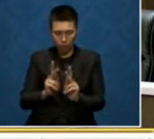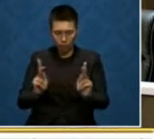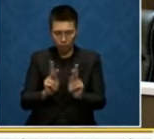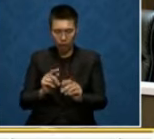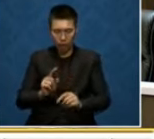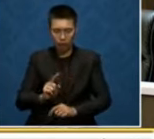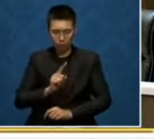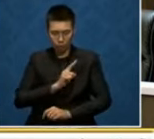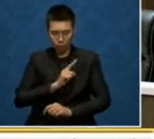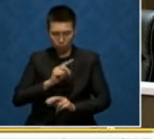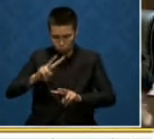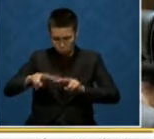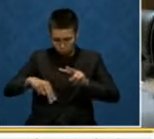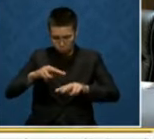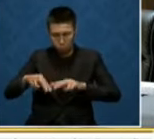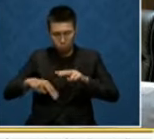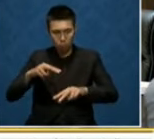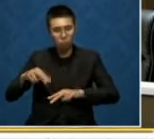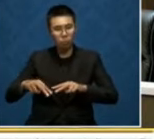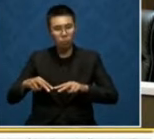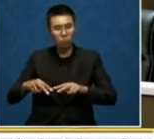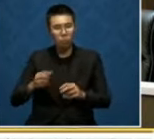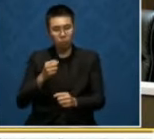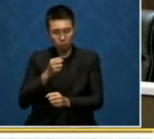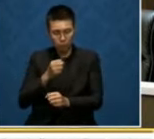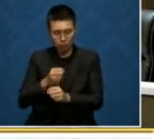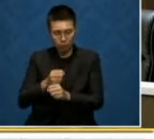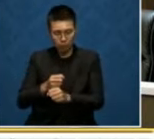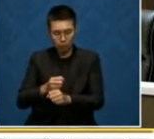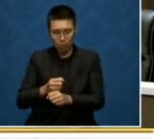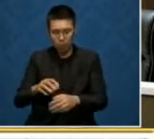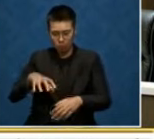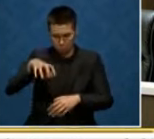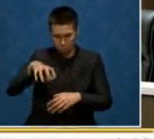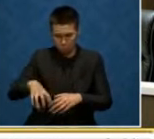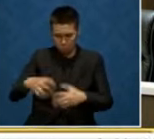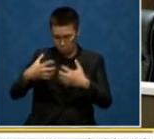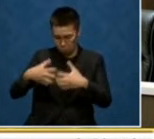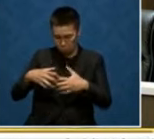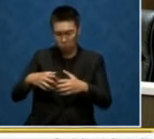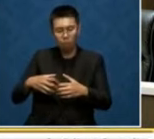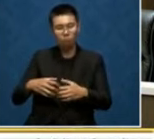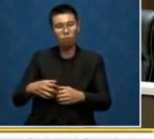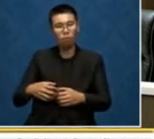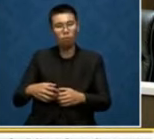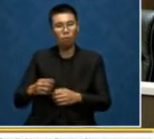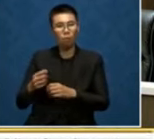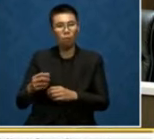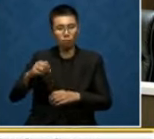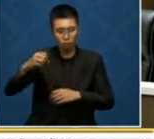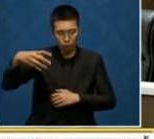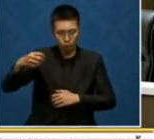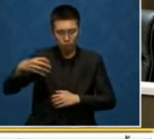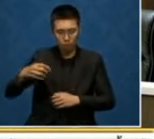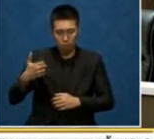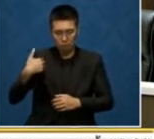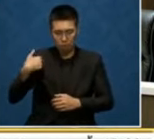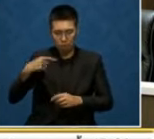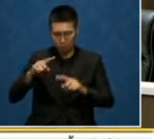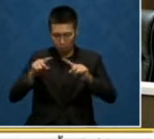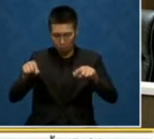ในการตรวจสอบการประกอบกิจการพลังงานของผู้รับใบอนุญาตให้เป็น